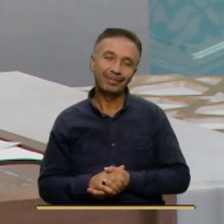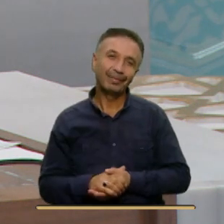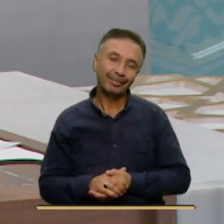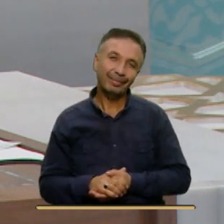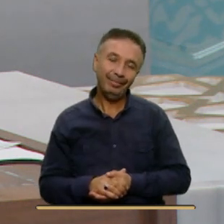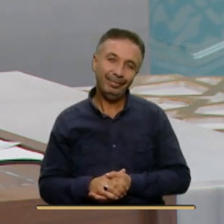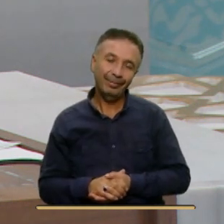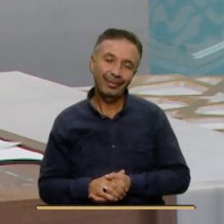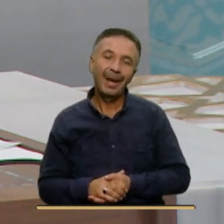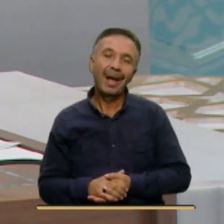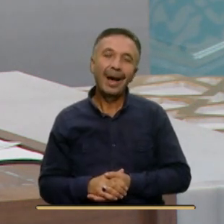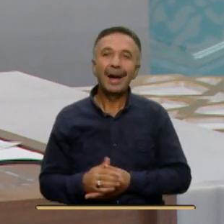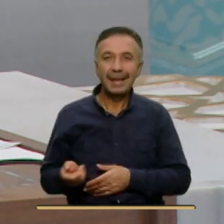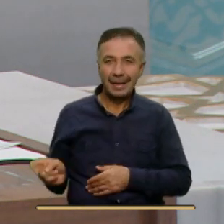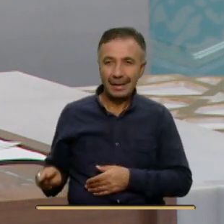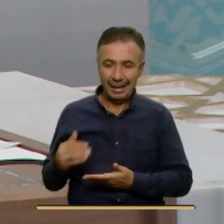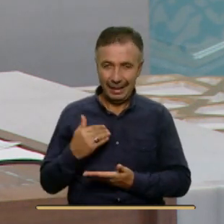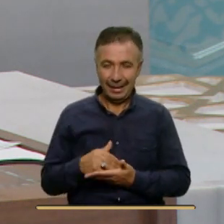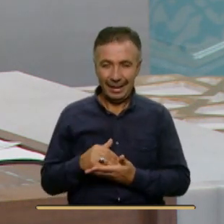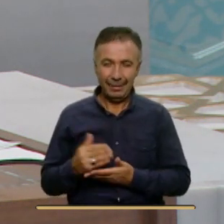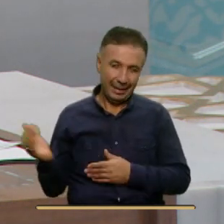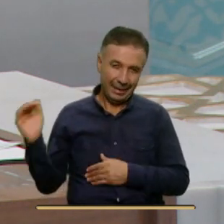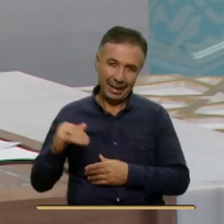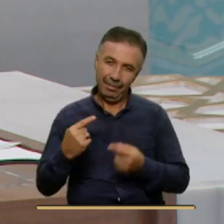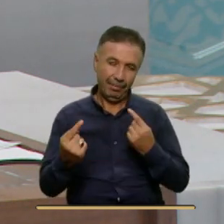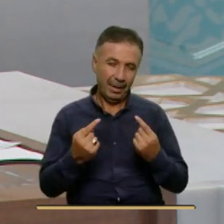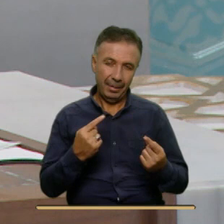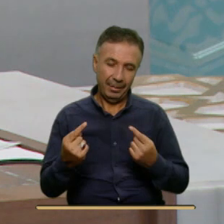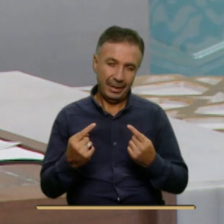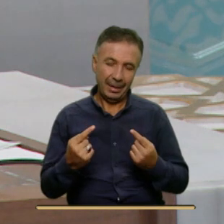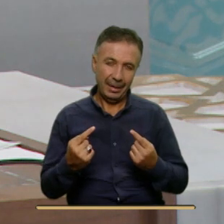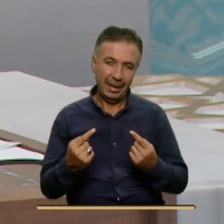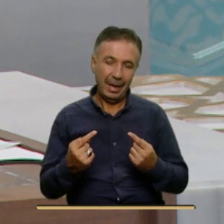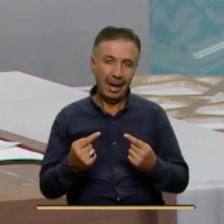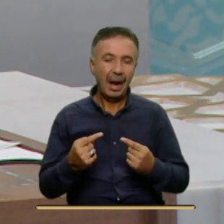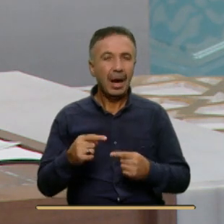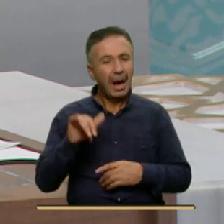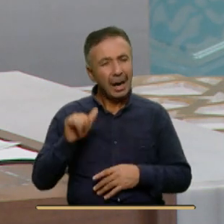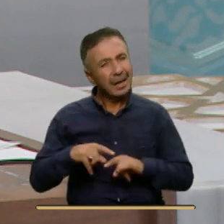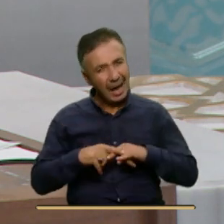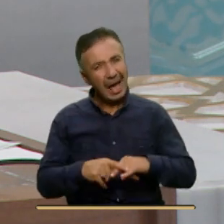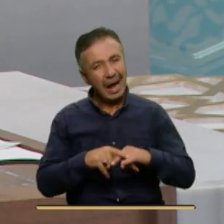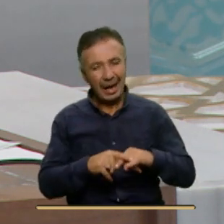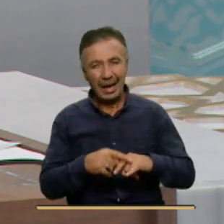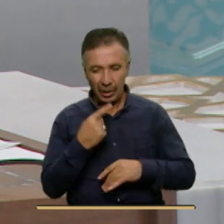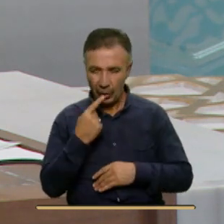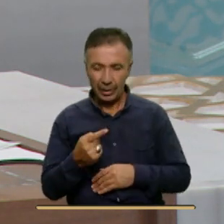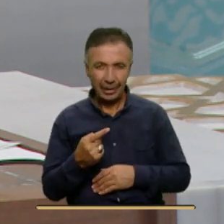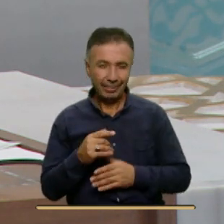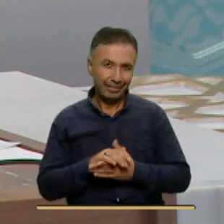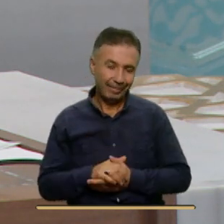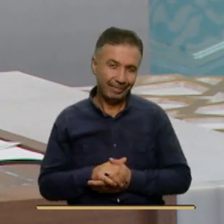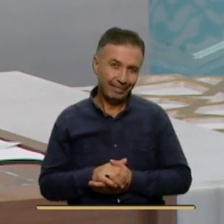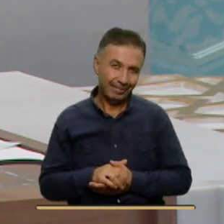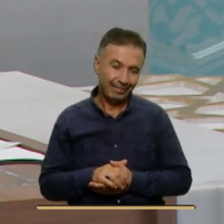Hani cenazelerimiz gelir de birbirimizden helallik alırız ya, bu bir ritüel değil kıymetli